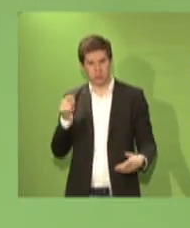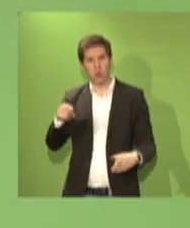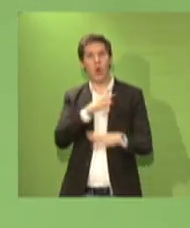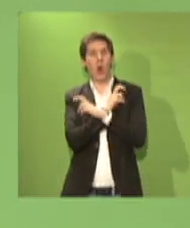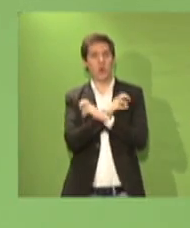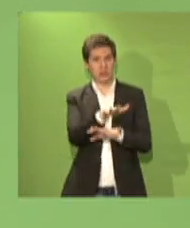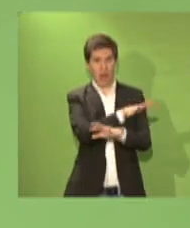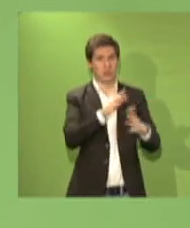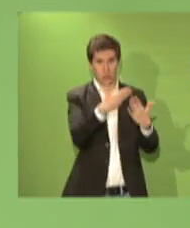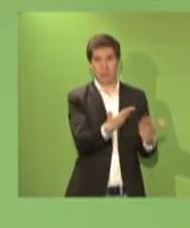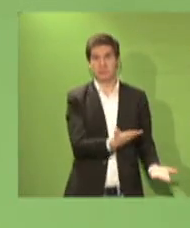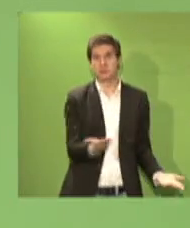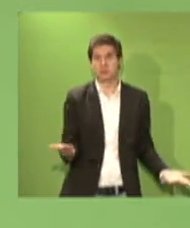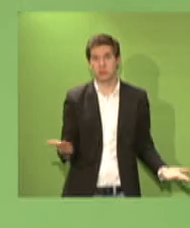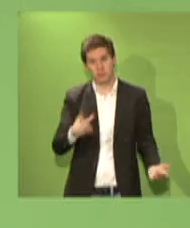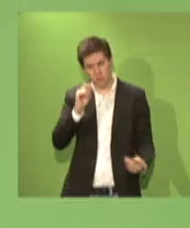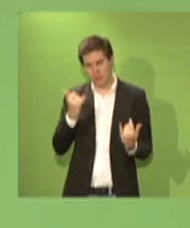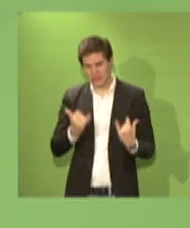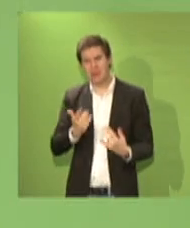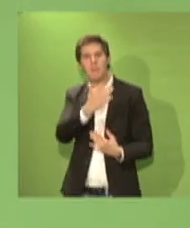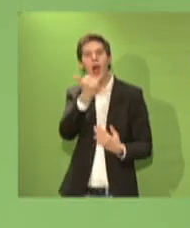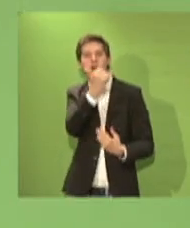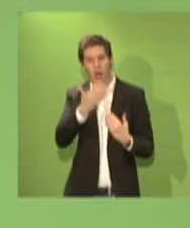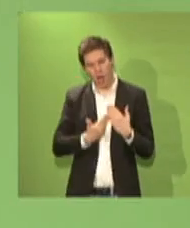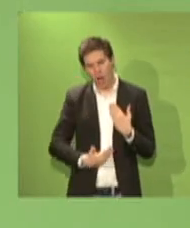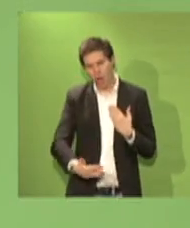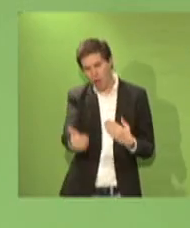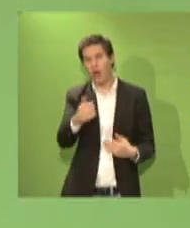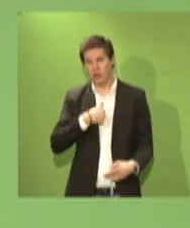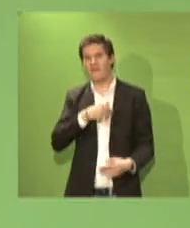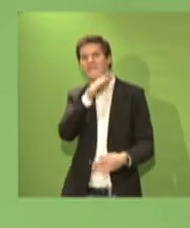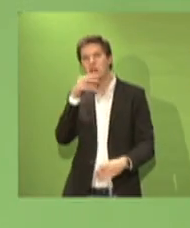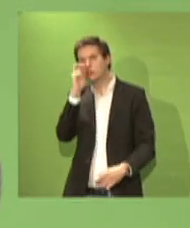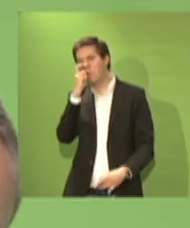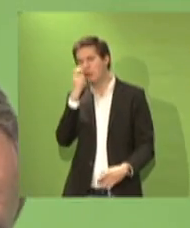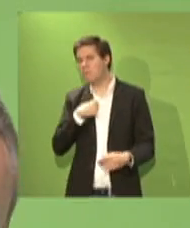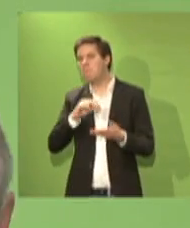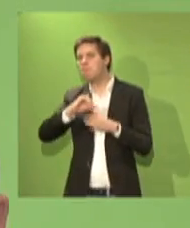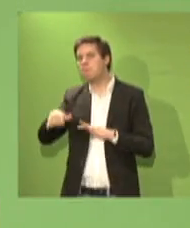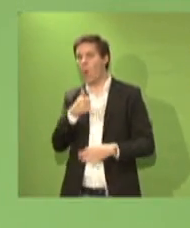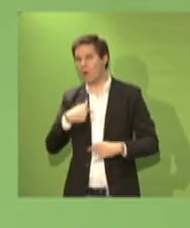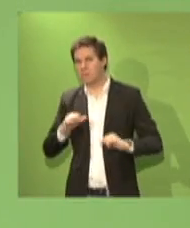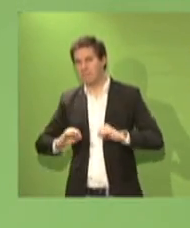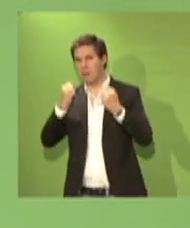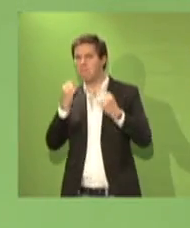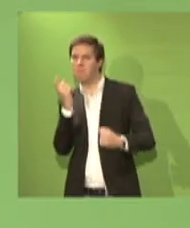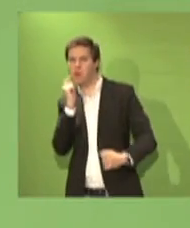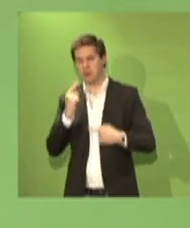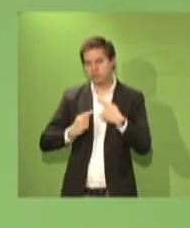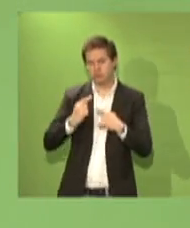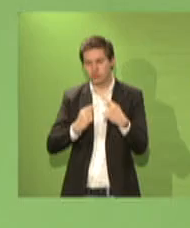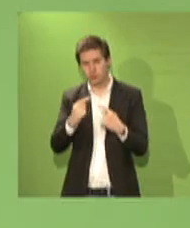Österreich zum Beispiel. Und wir werden in den nächsten Jahren spannende Projekte entlang dieser Ideen und Fragestellungen hier